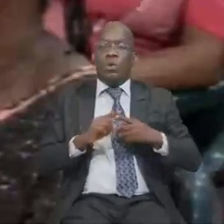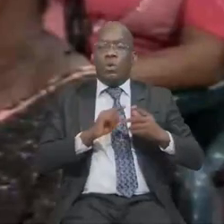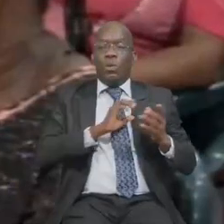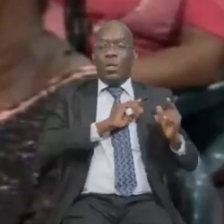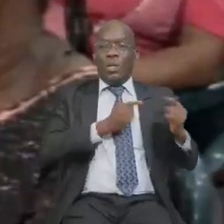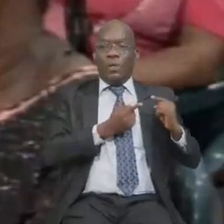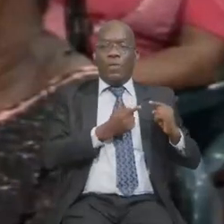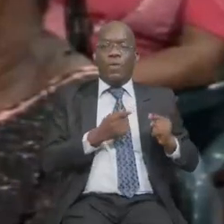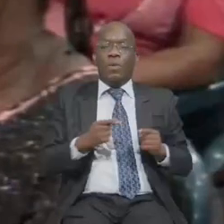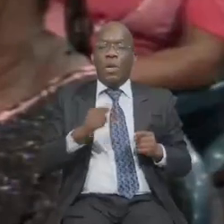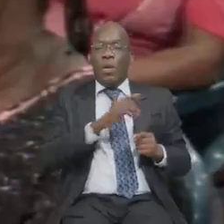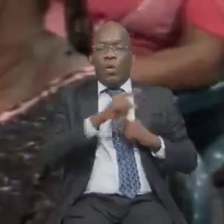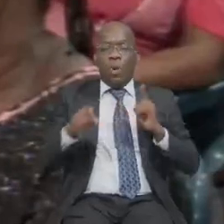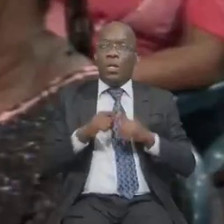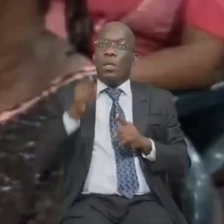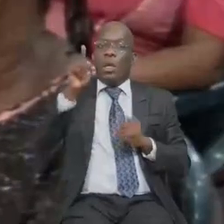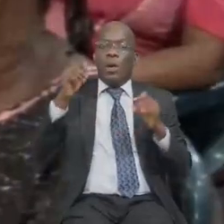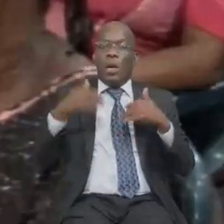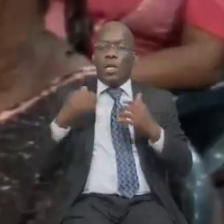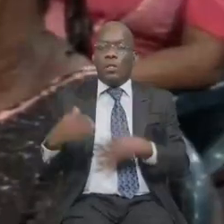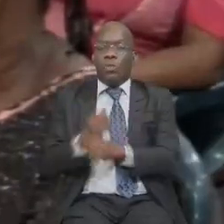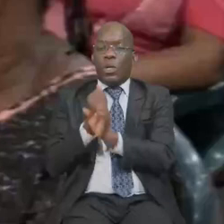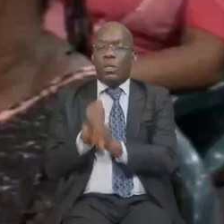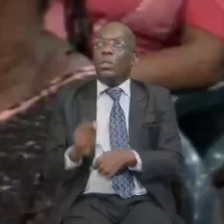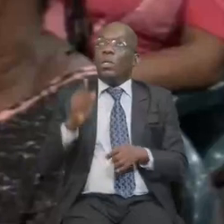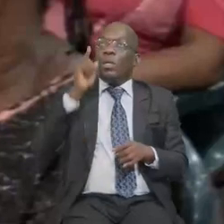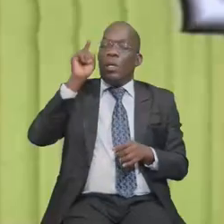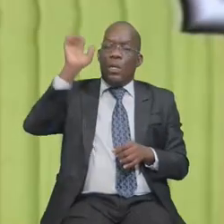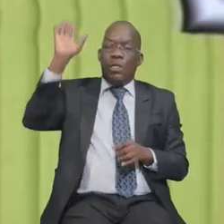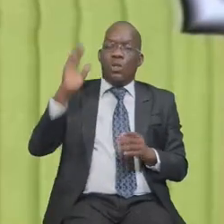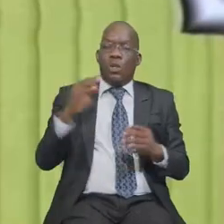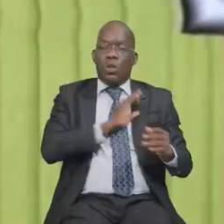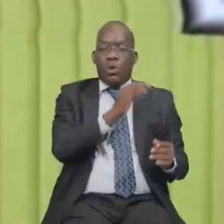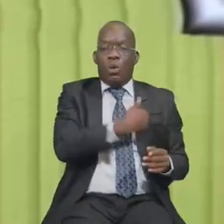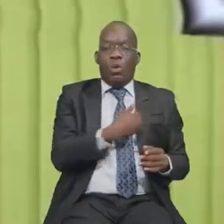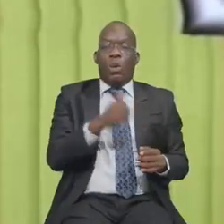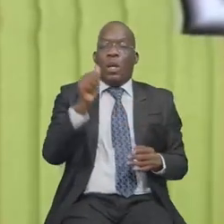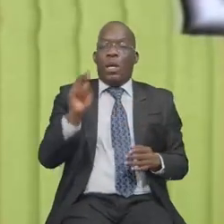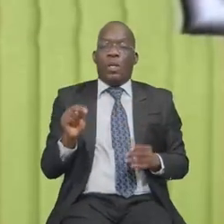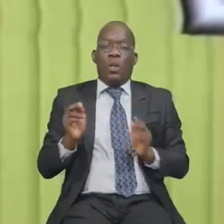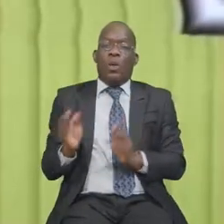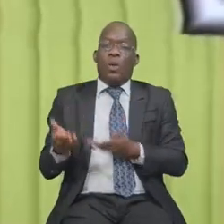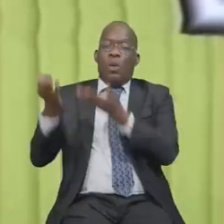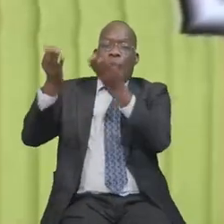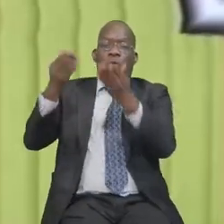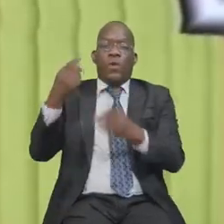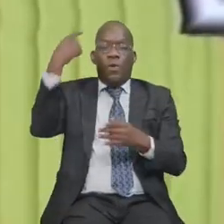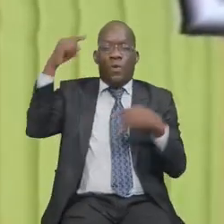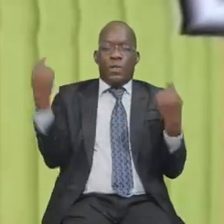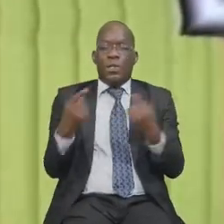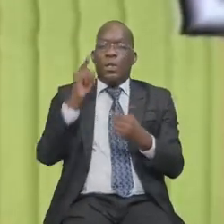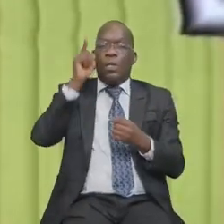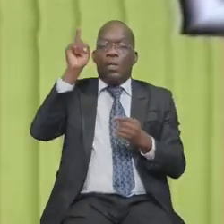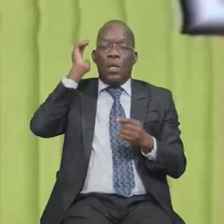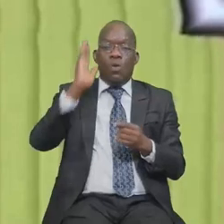en sacrifice pour le péché, il verra une postérité et prolongera